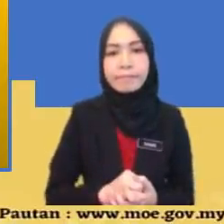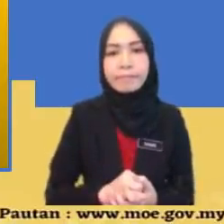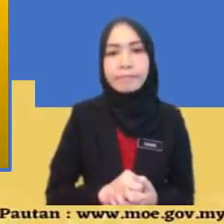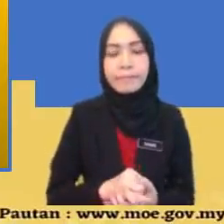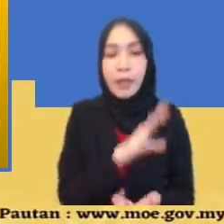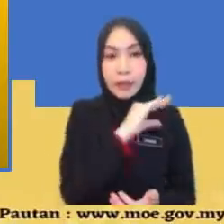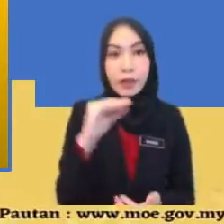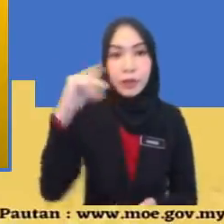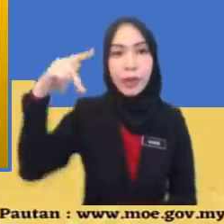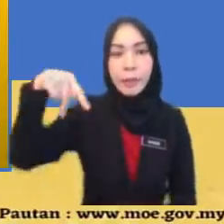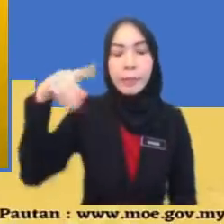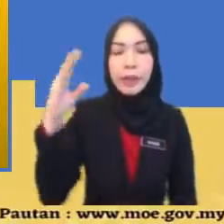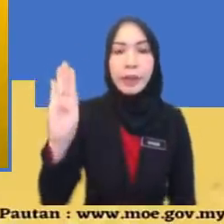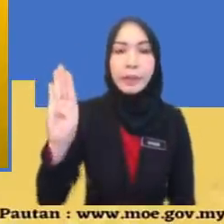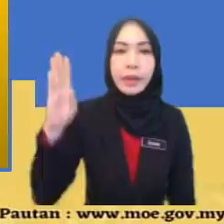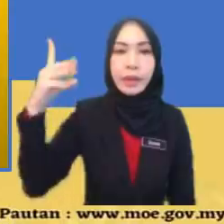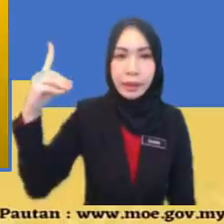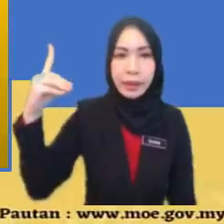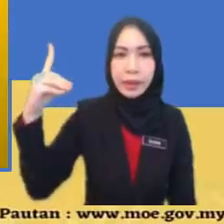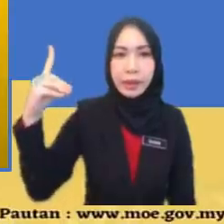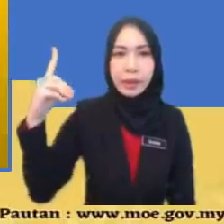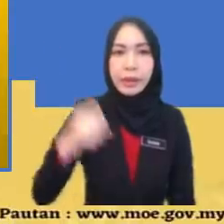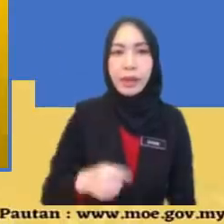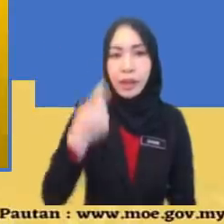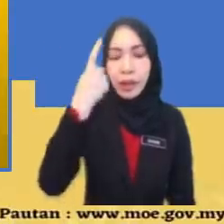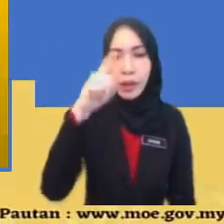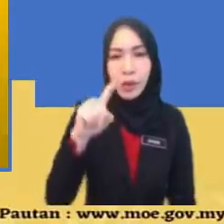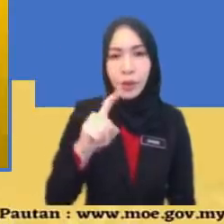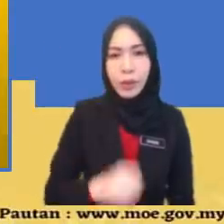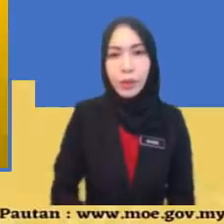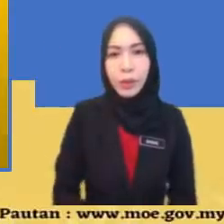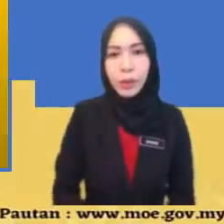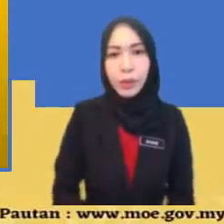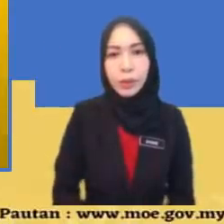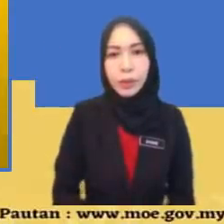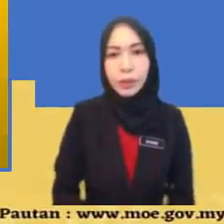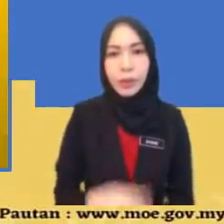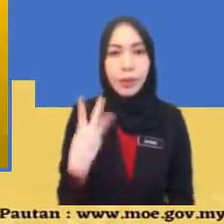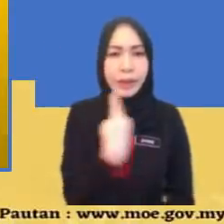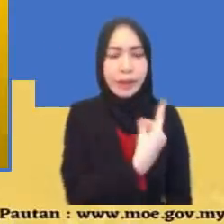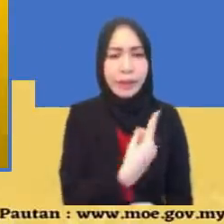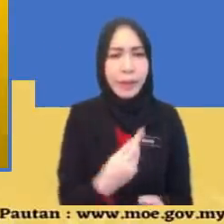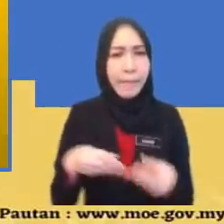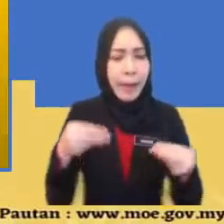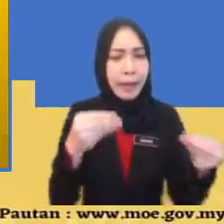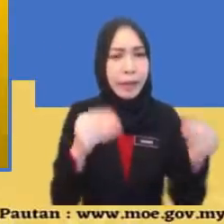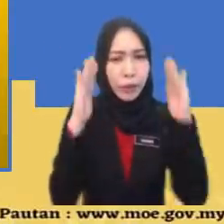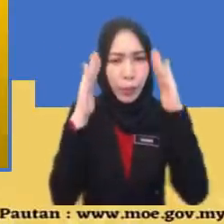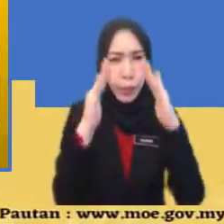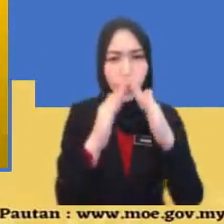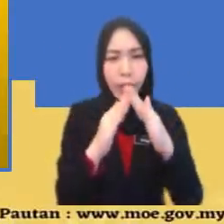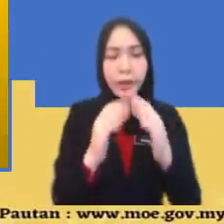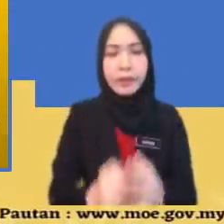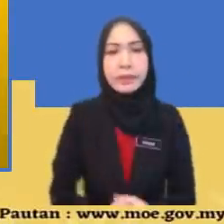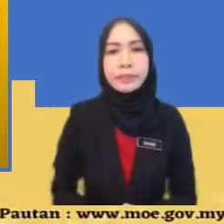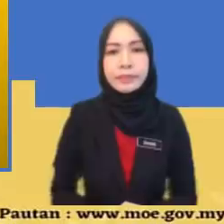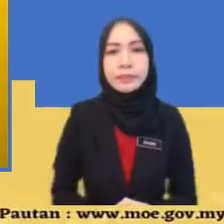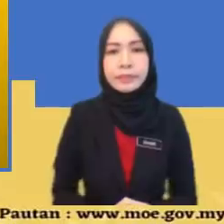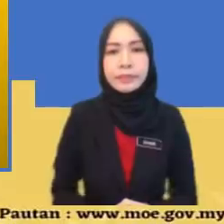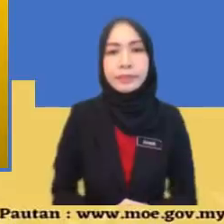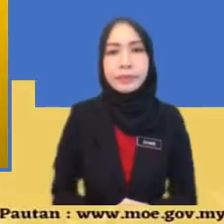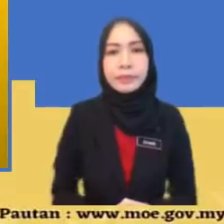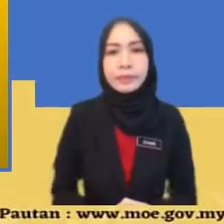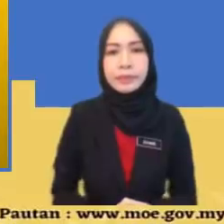bilik darjah atau PBB yang perlu diberikan pengukuhan peta cerebri darjah tapi by merupakan